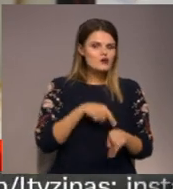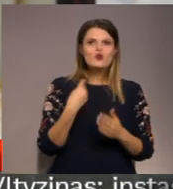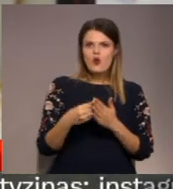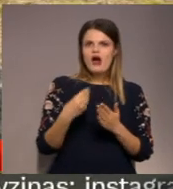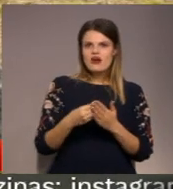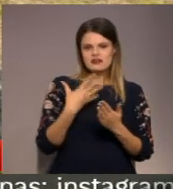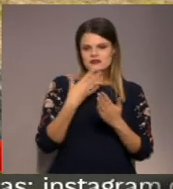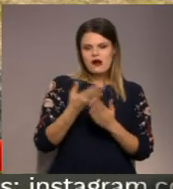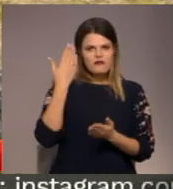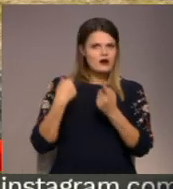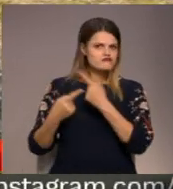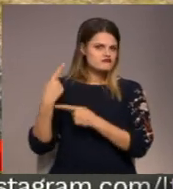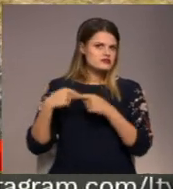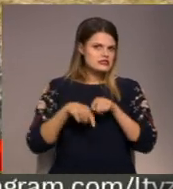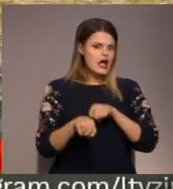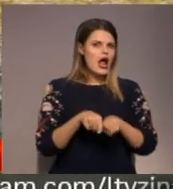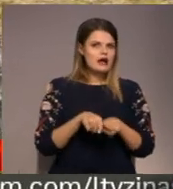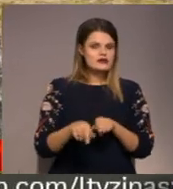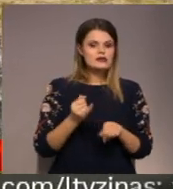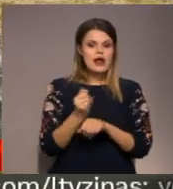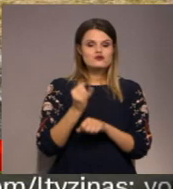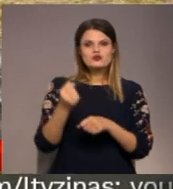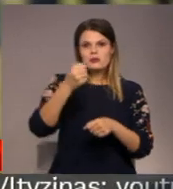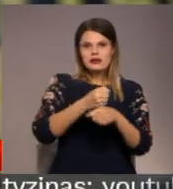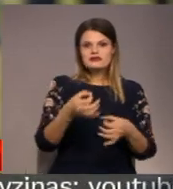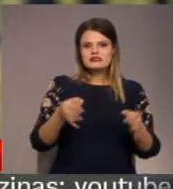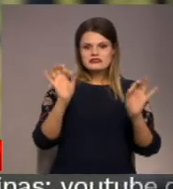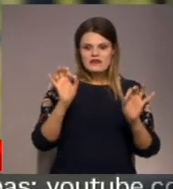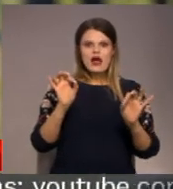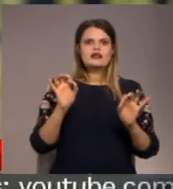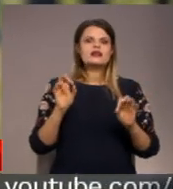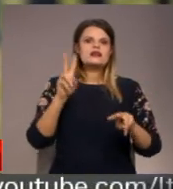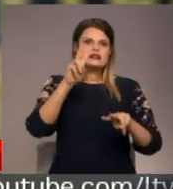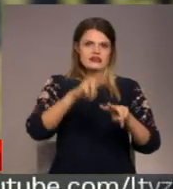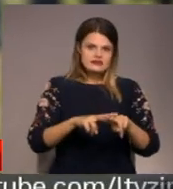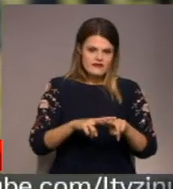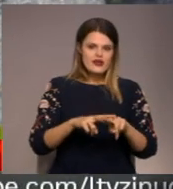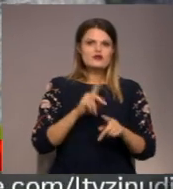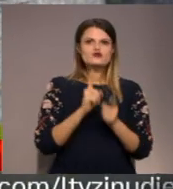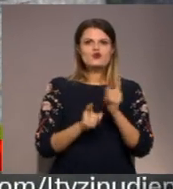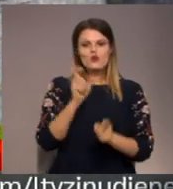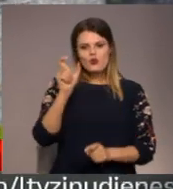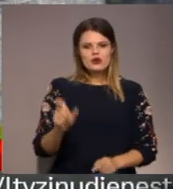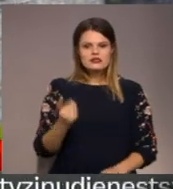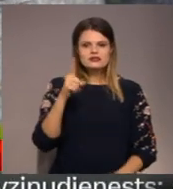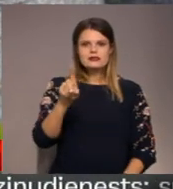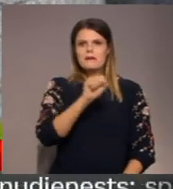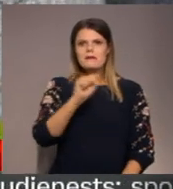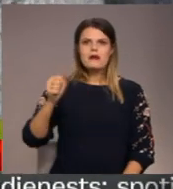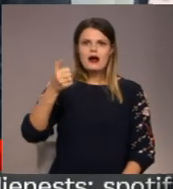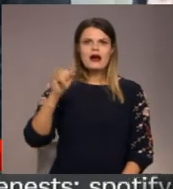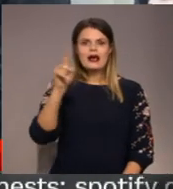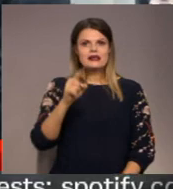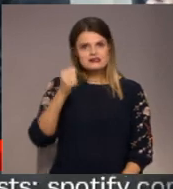Novērtējam savus saknes. Ekskursija piestāja arī pie vēl kāda nozīmīga novadnieka jaunotviešu publicistu un skolotāja Andreja Spāģa piemiņas